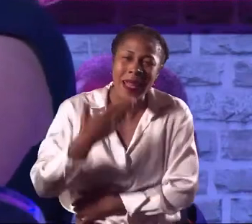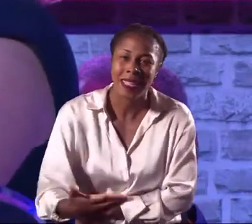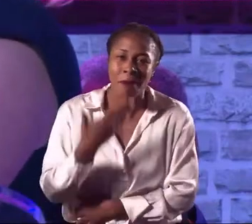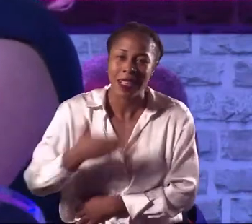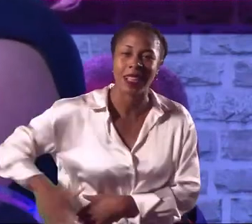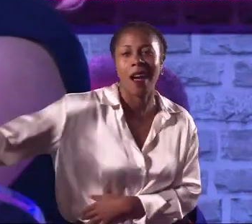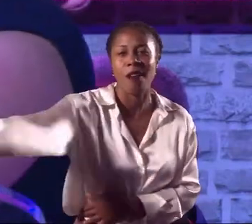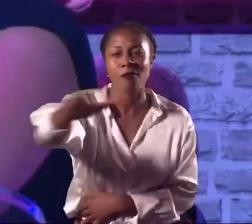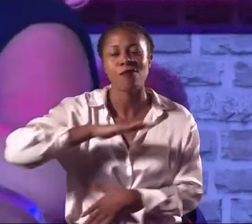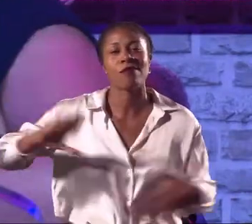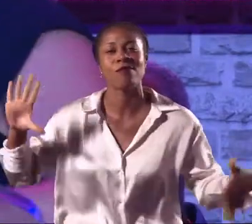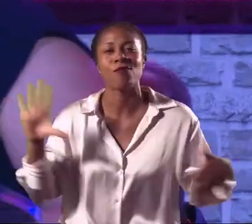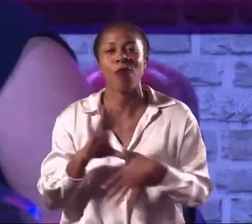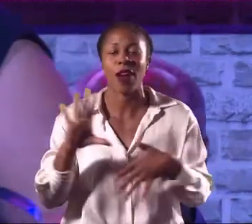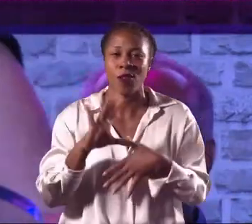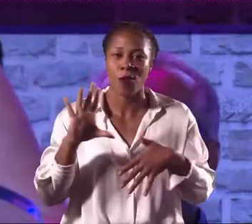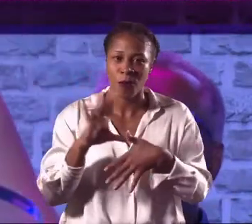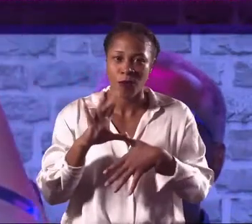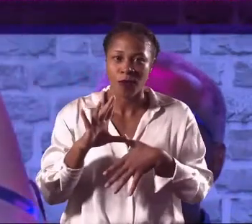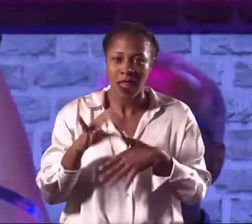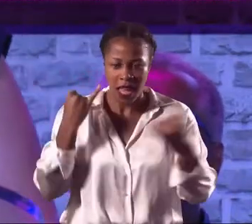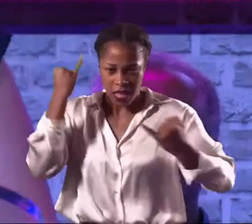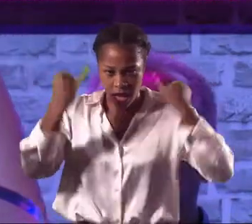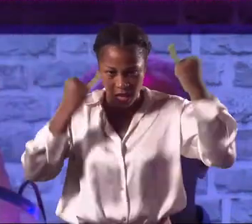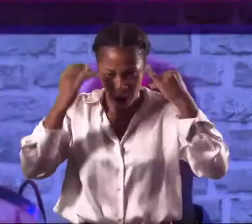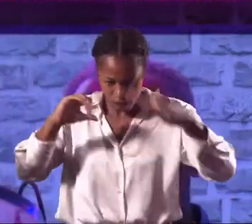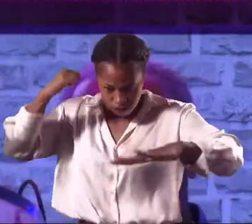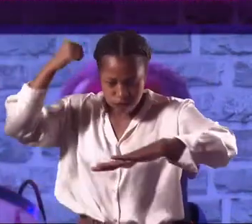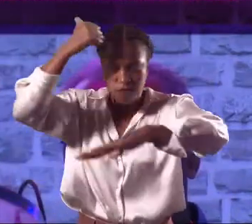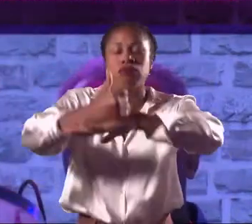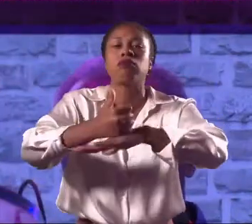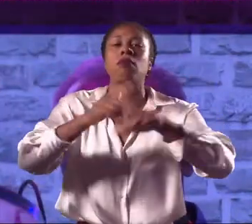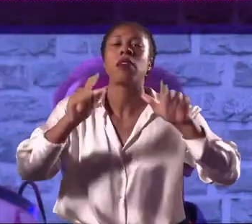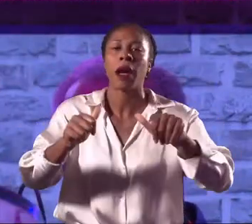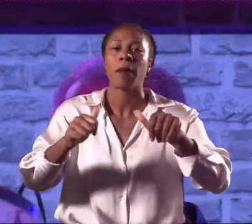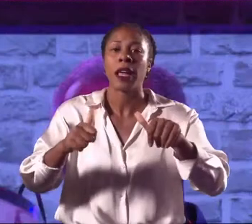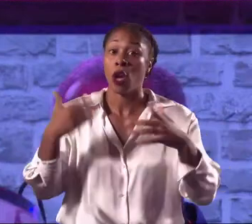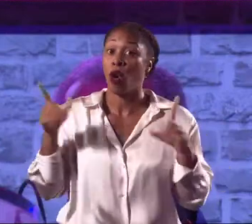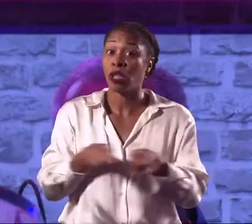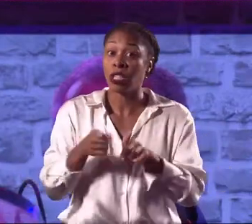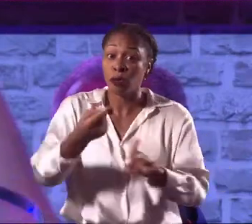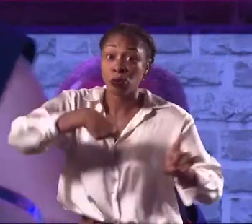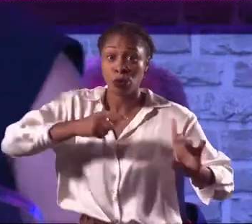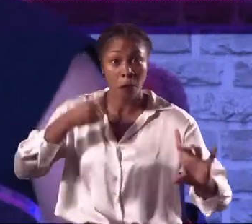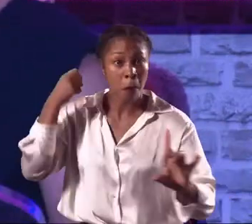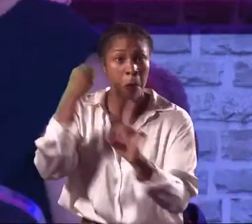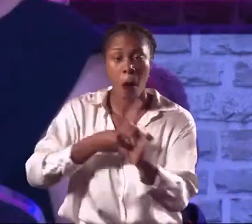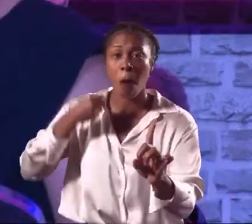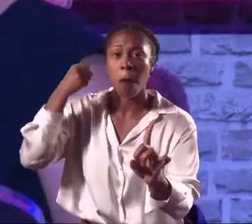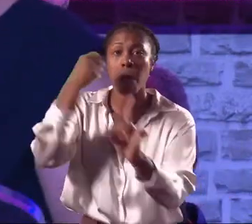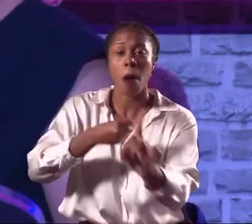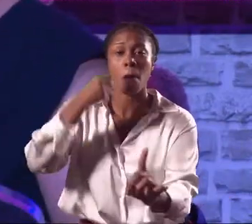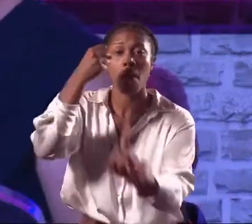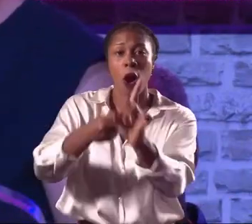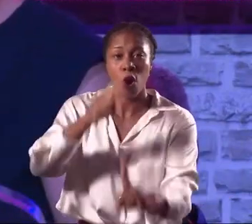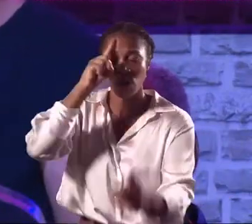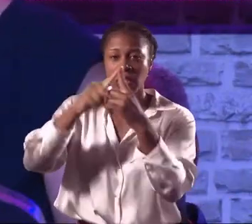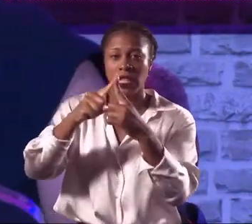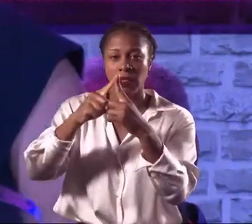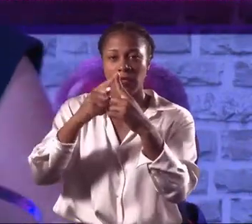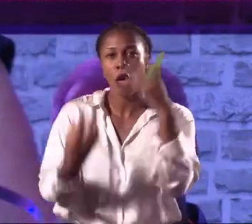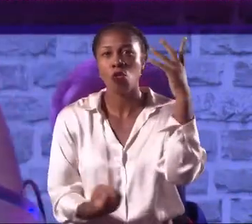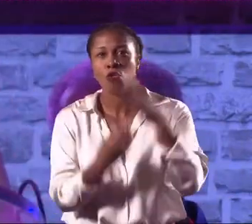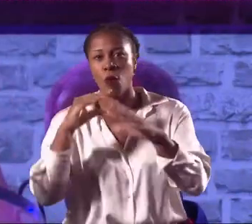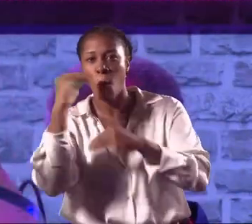Guadeloupe, d'avoir placé en tête ces idées et de continuer cette lutte pour dire qu'à tout moment, un autre monde est